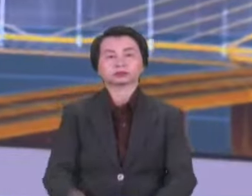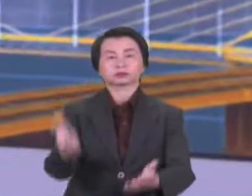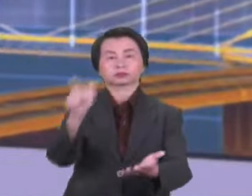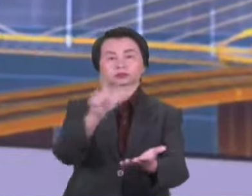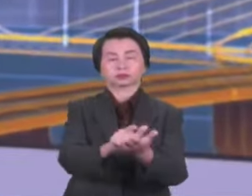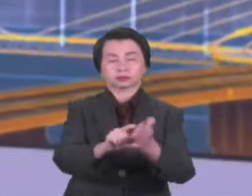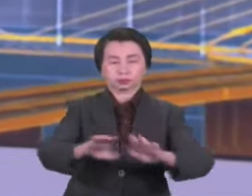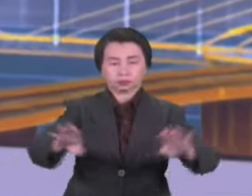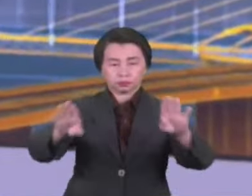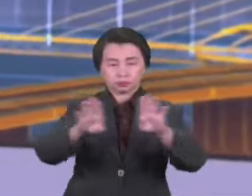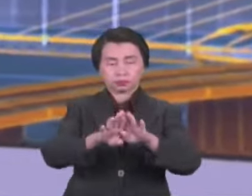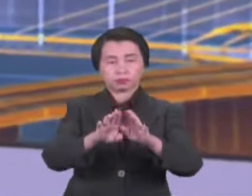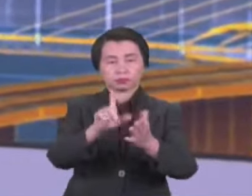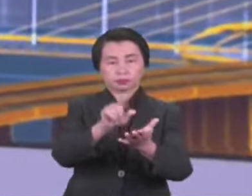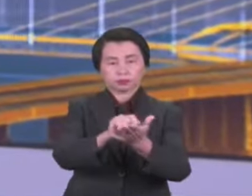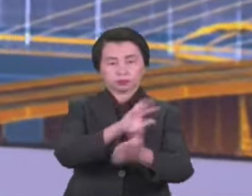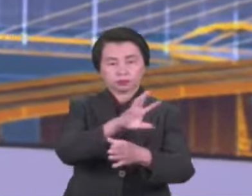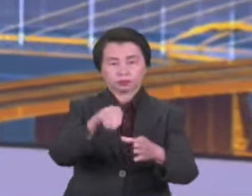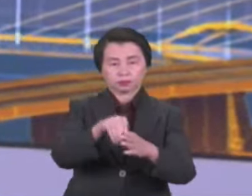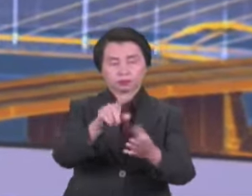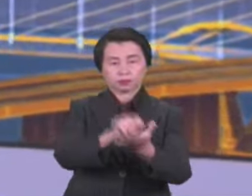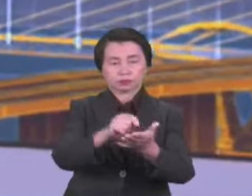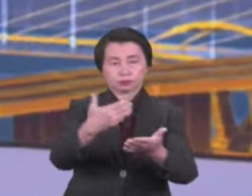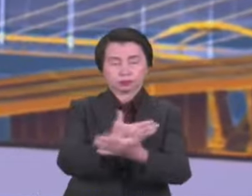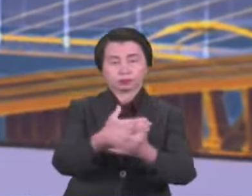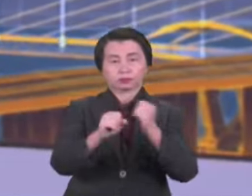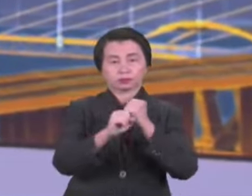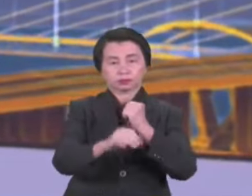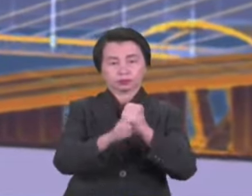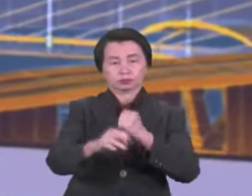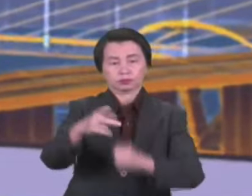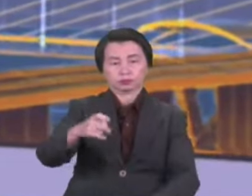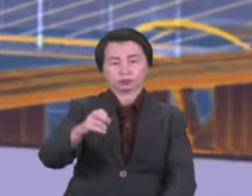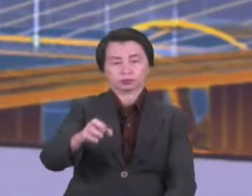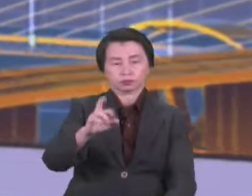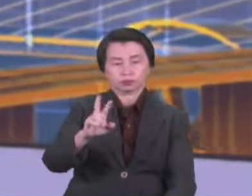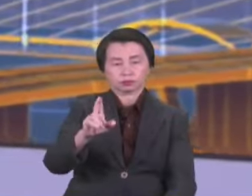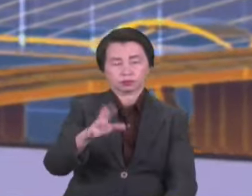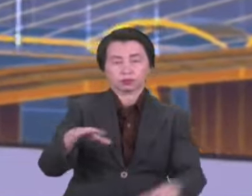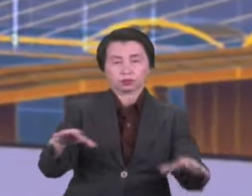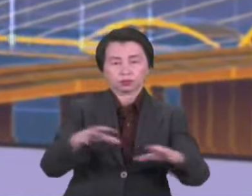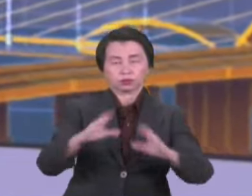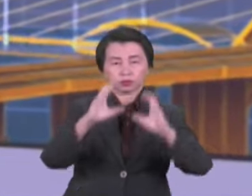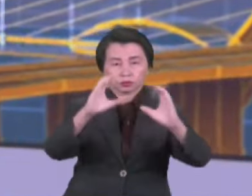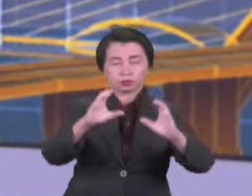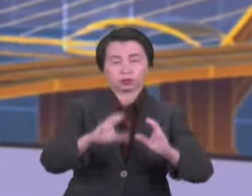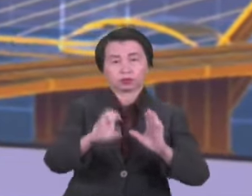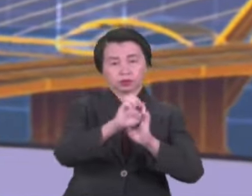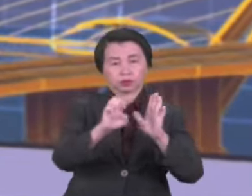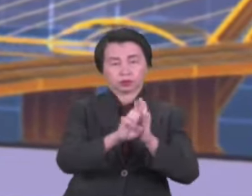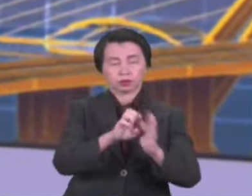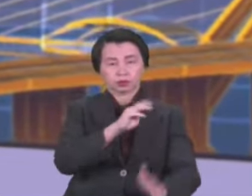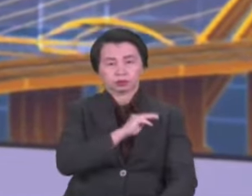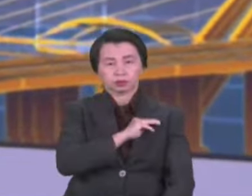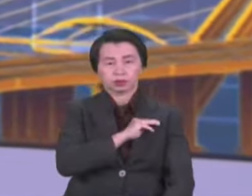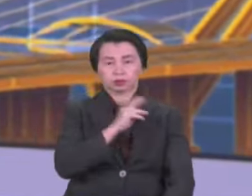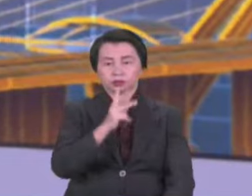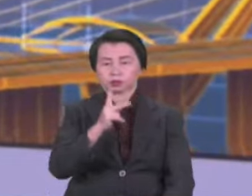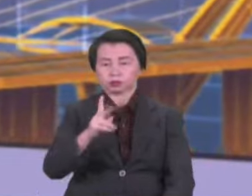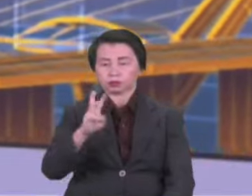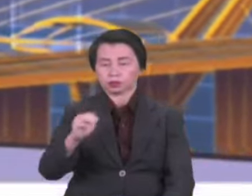Pelaporan berita oleh agensi media termasuk Media Baharu ketika kempen PRU15 dibuat secara beretika. Menteri Komunikasi dan